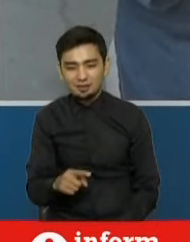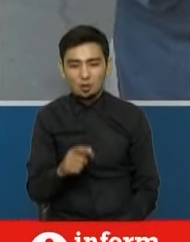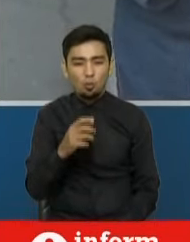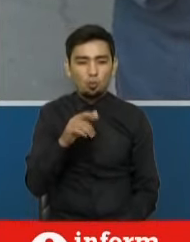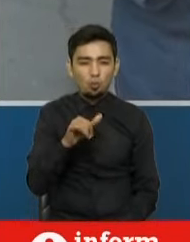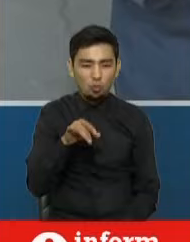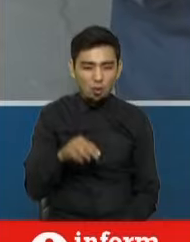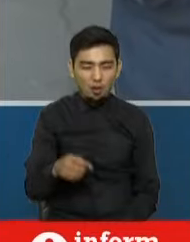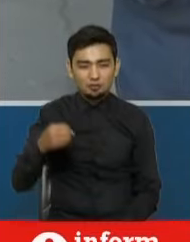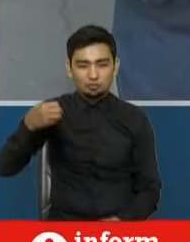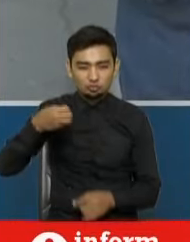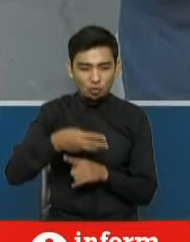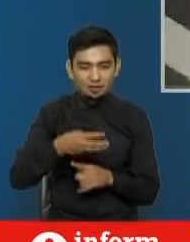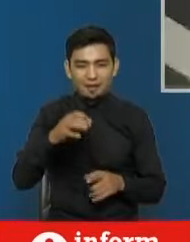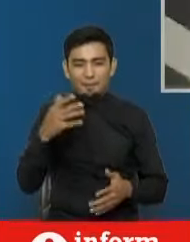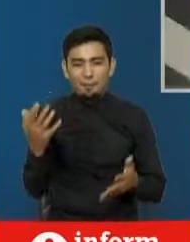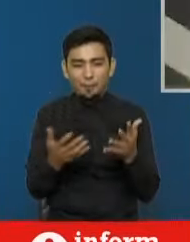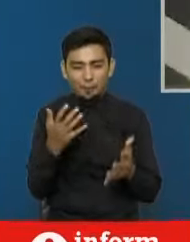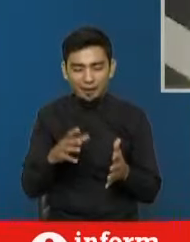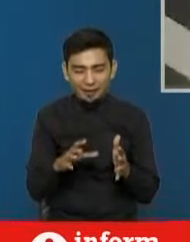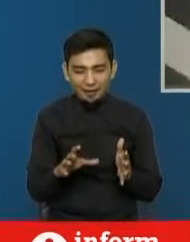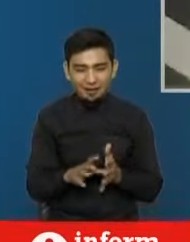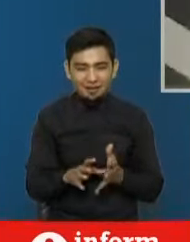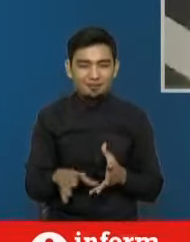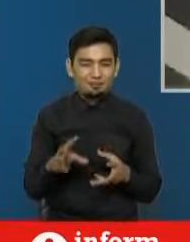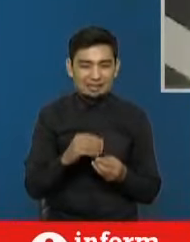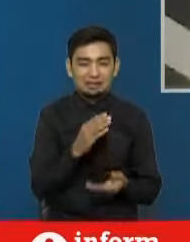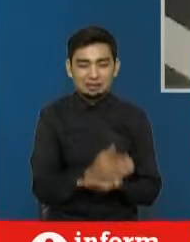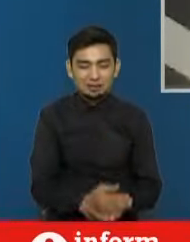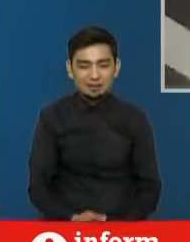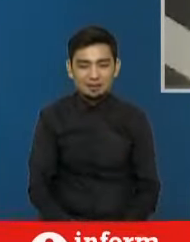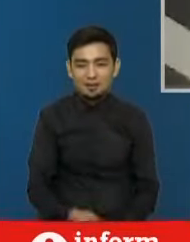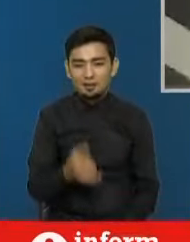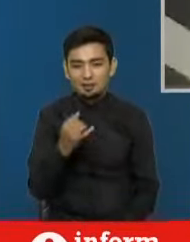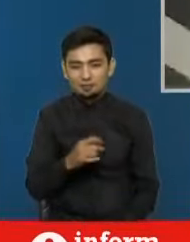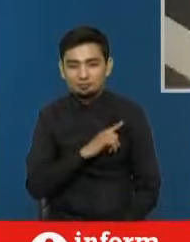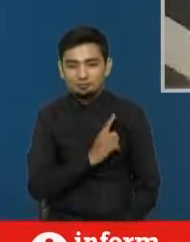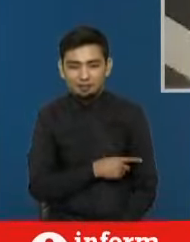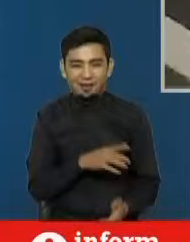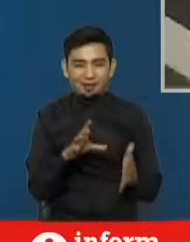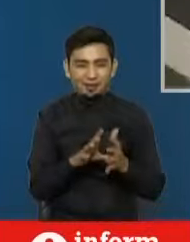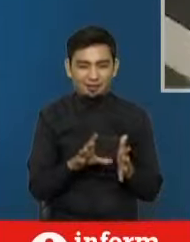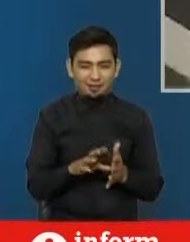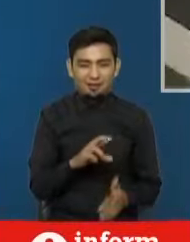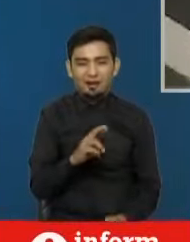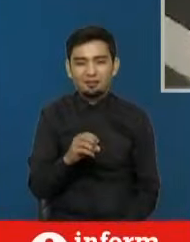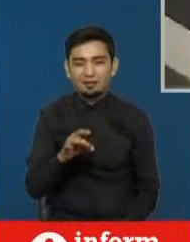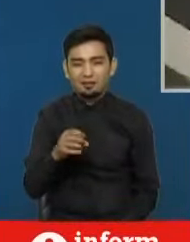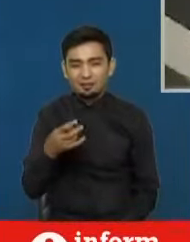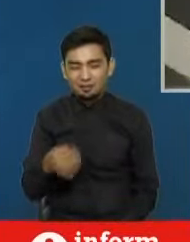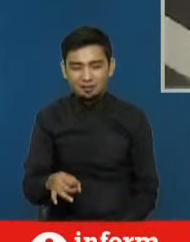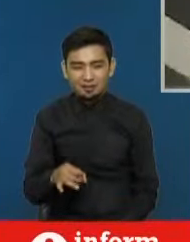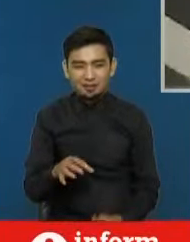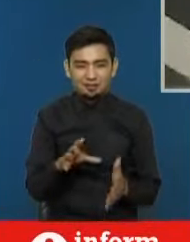гидроресурсы, солнечную и ветровую энергию. Во всем мире однозначно видно, мощность ядерных электростанций совокупная снижается